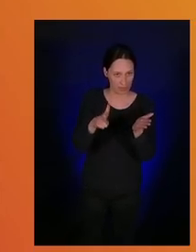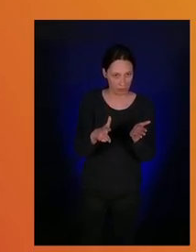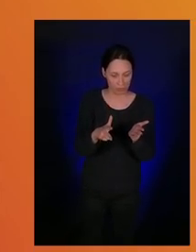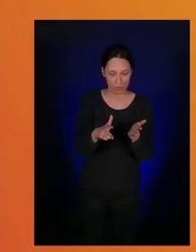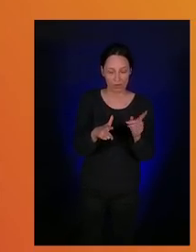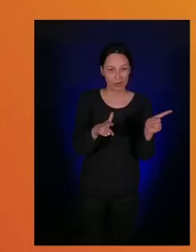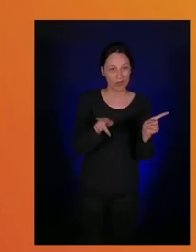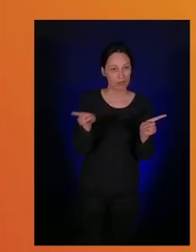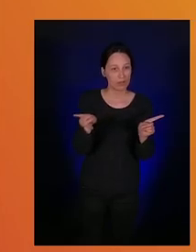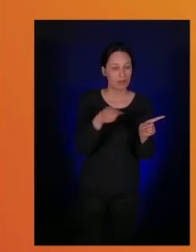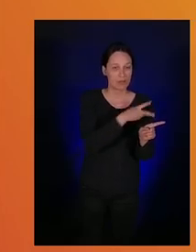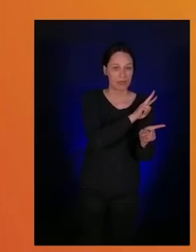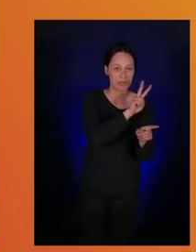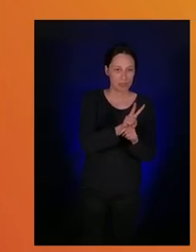Paris